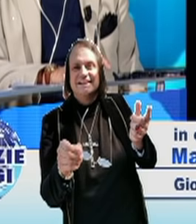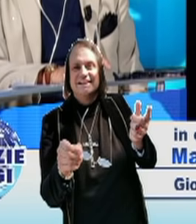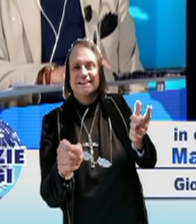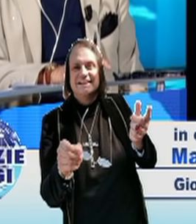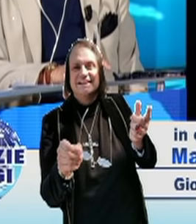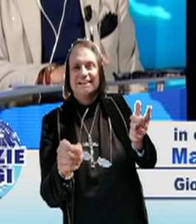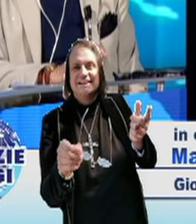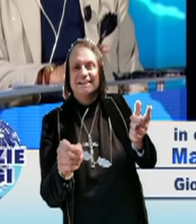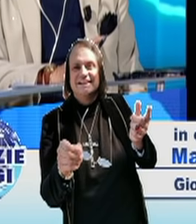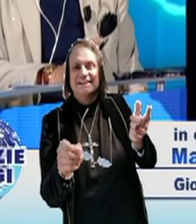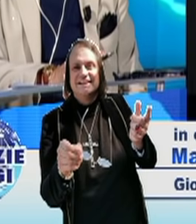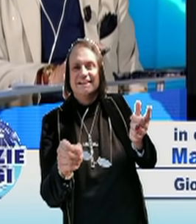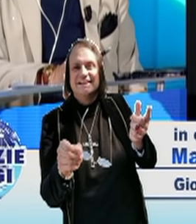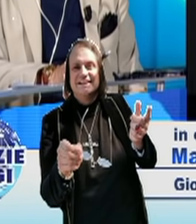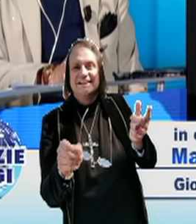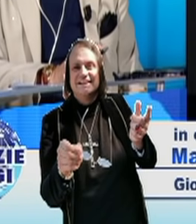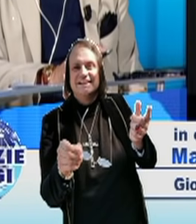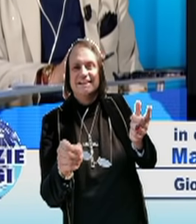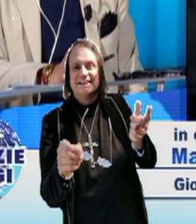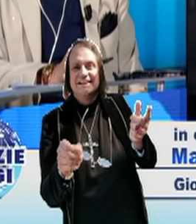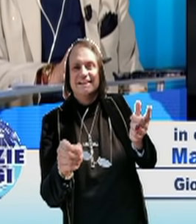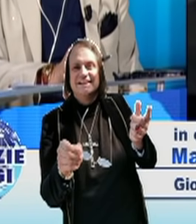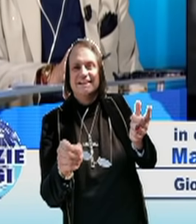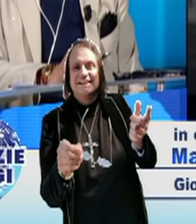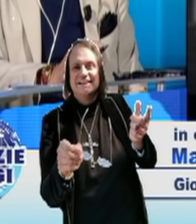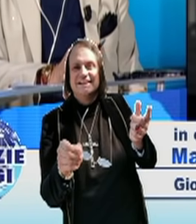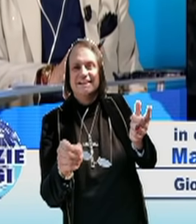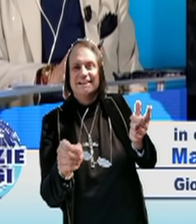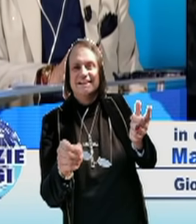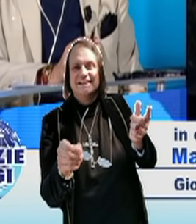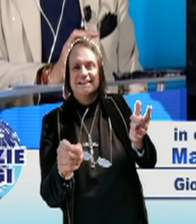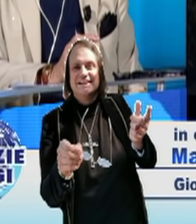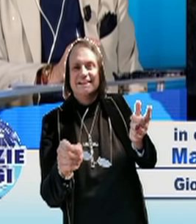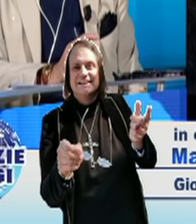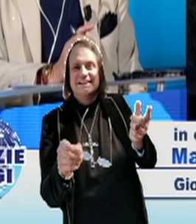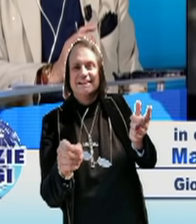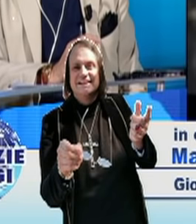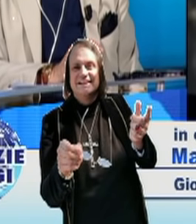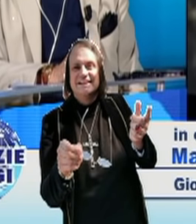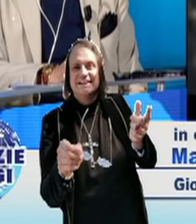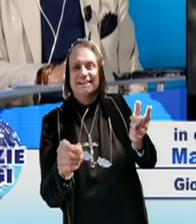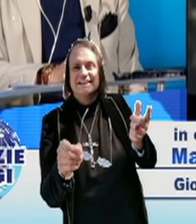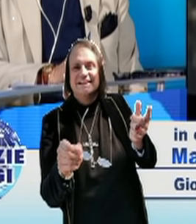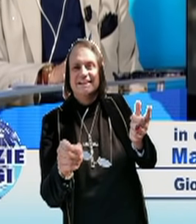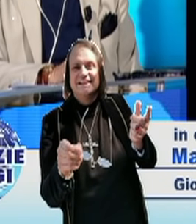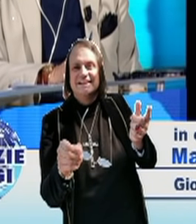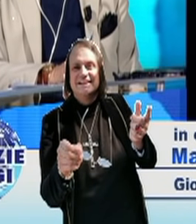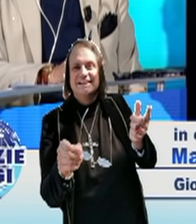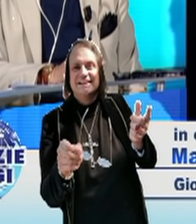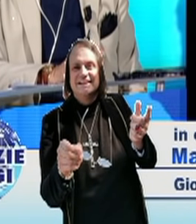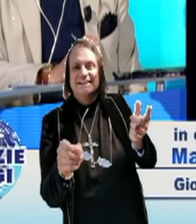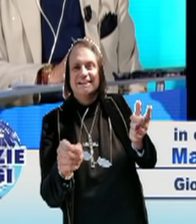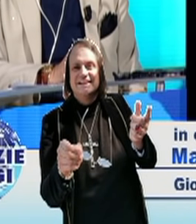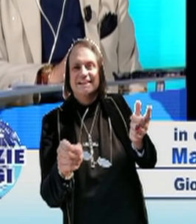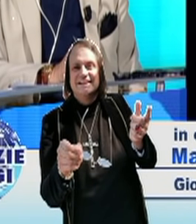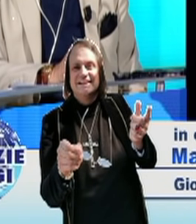quel video ce l'ho, l'ho visto, mi sono commosso. Da lì quest'uomo si trasformerà nel più grande benefattore italiano al tempo del Covid, grazie ai suoi grandi rapporti